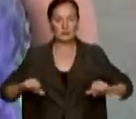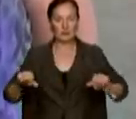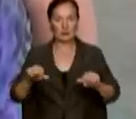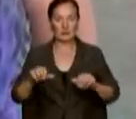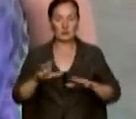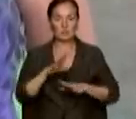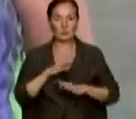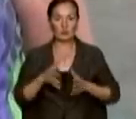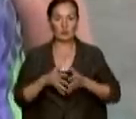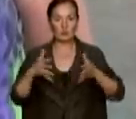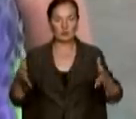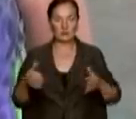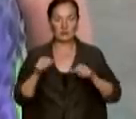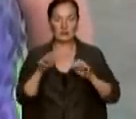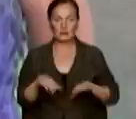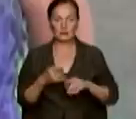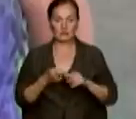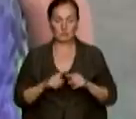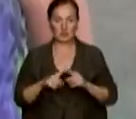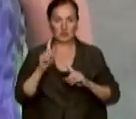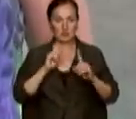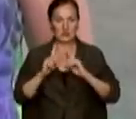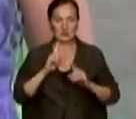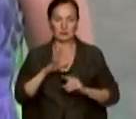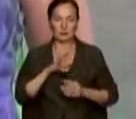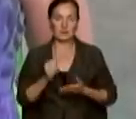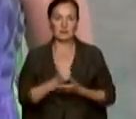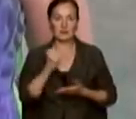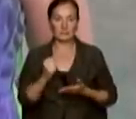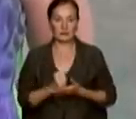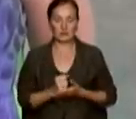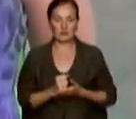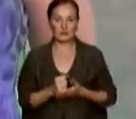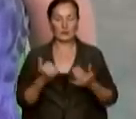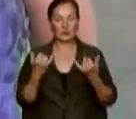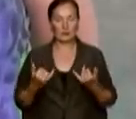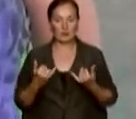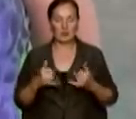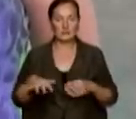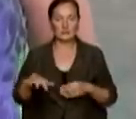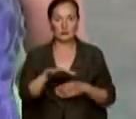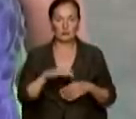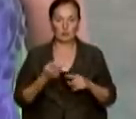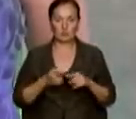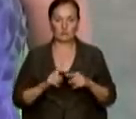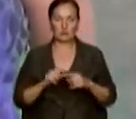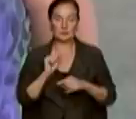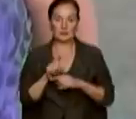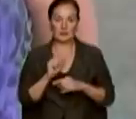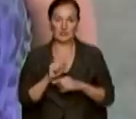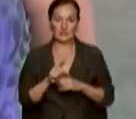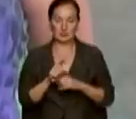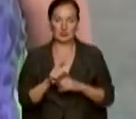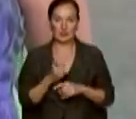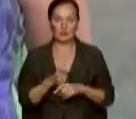і рішенням цієї ж сесії вони були і затверджені. Наразі територія цього заказника складає більше